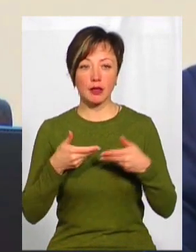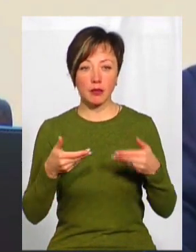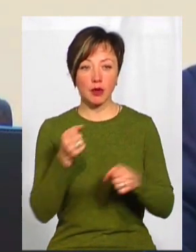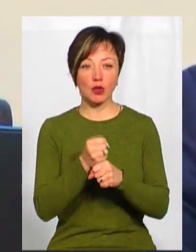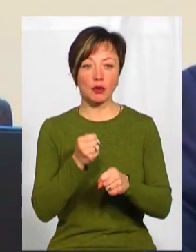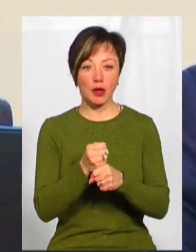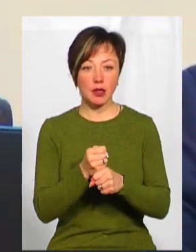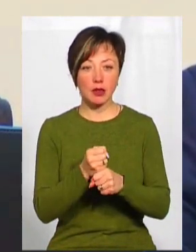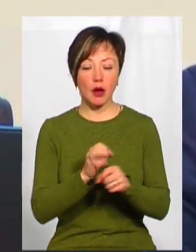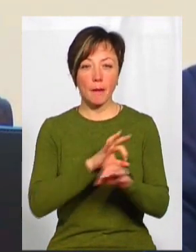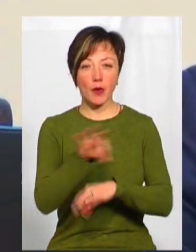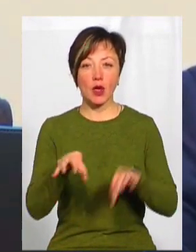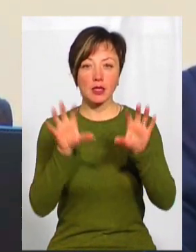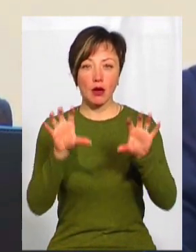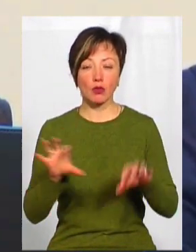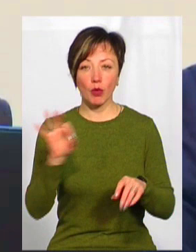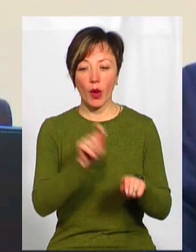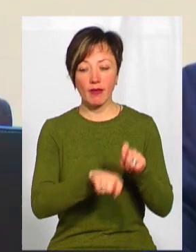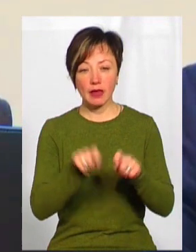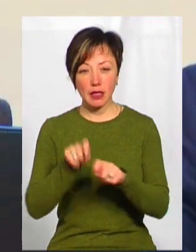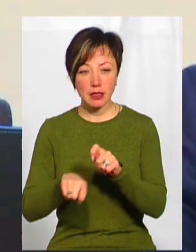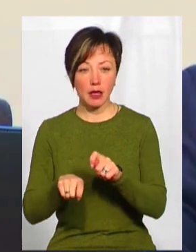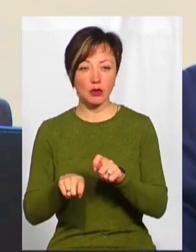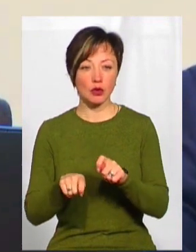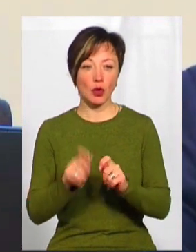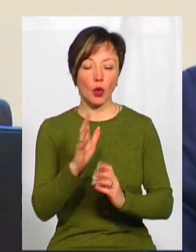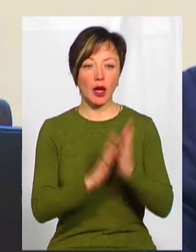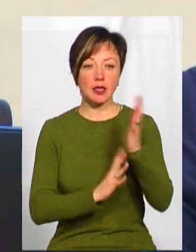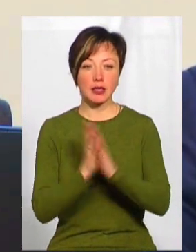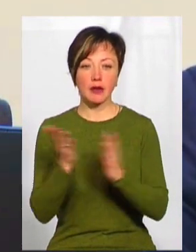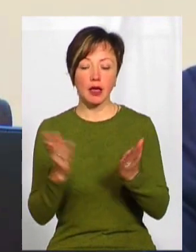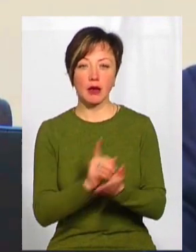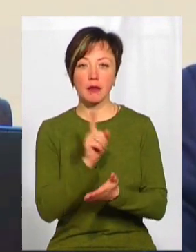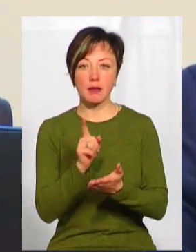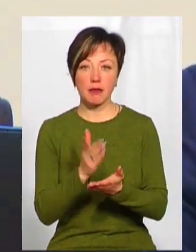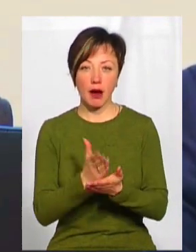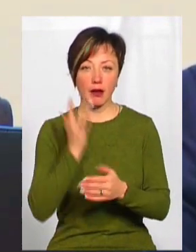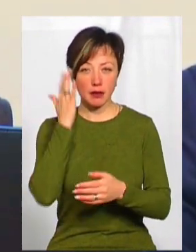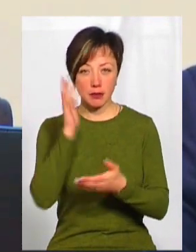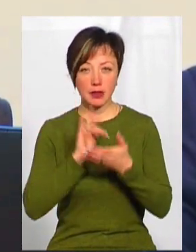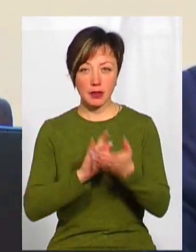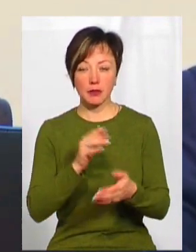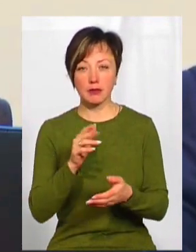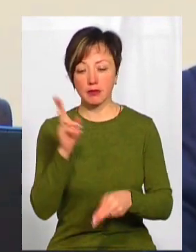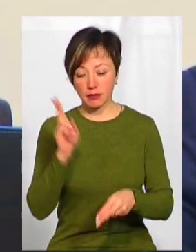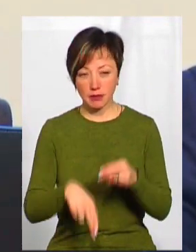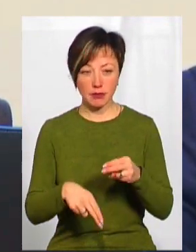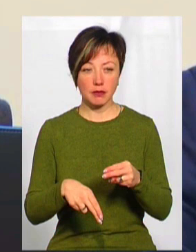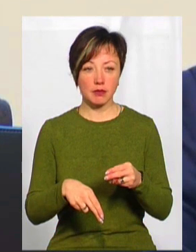розробляється проєкт закону щодо інвентаризації лісів, який має на меті покласти